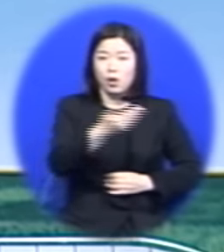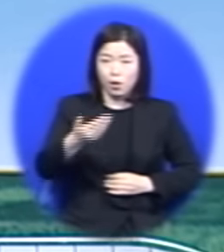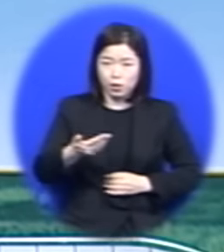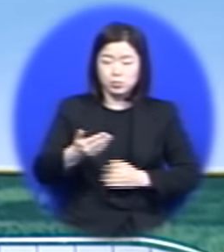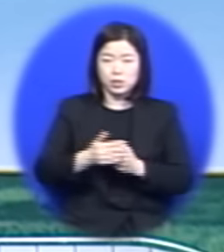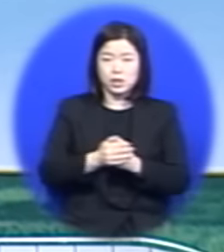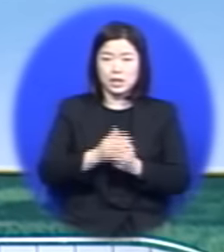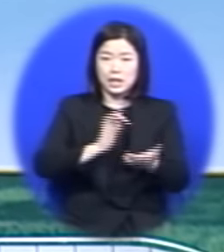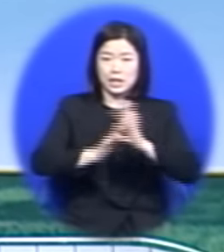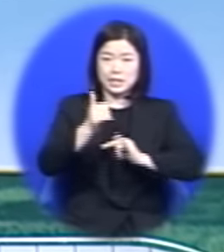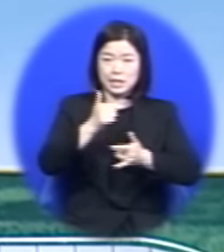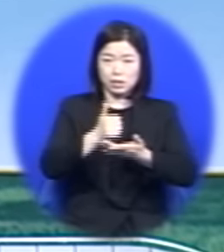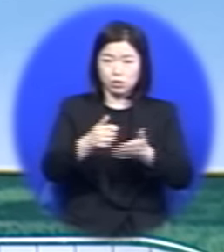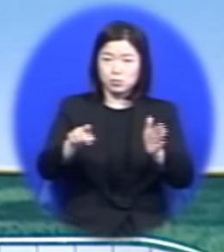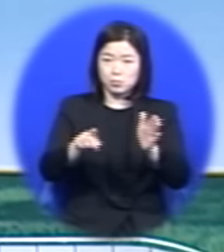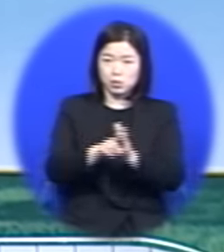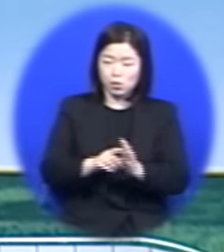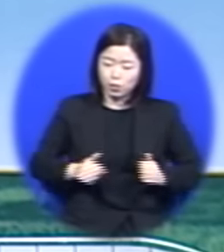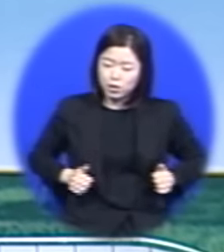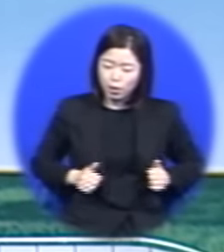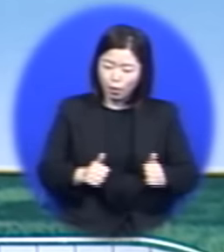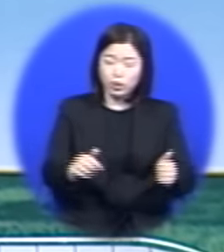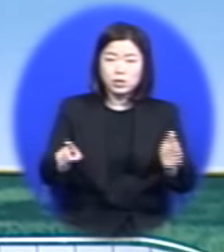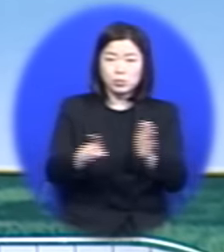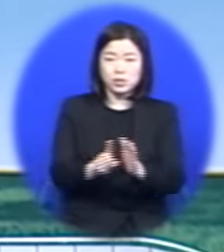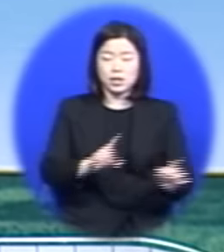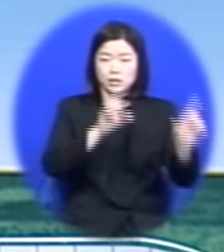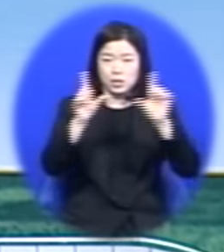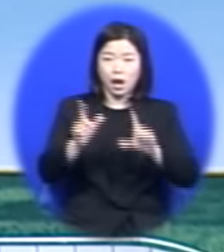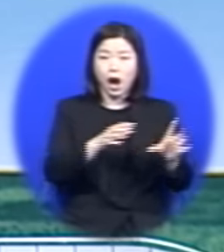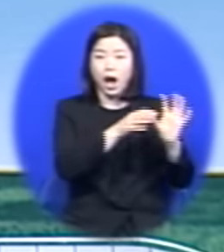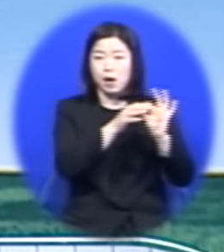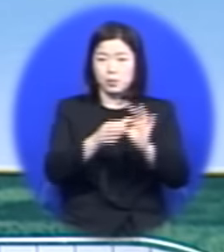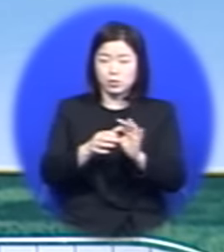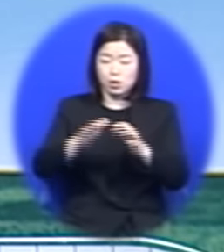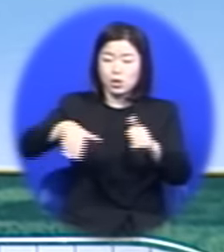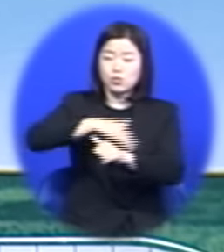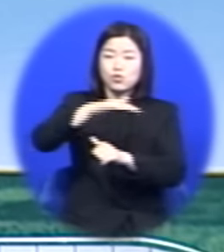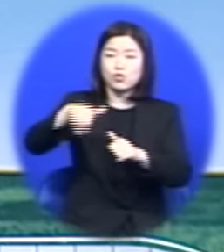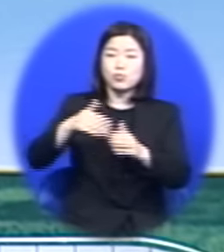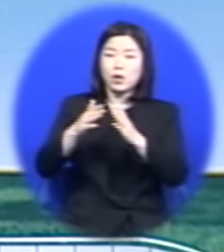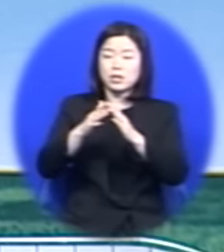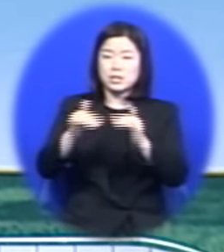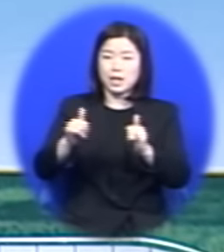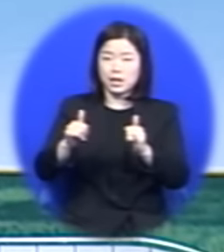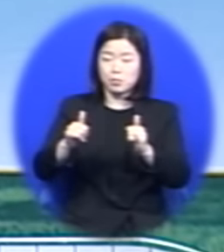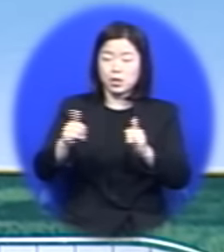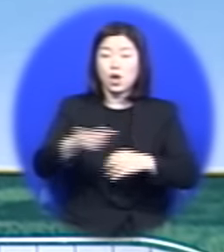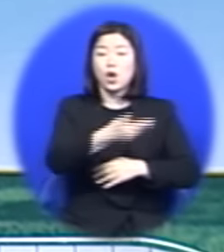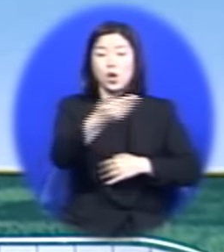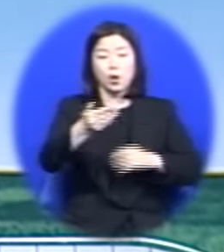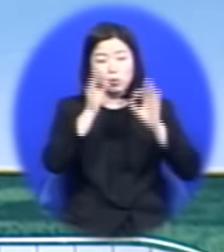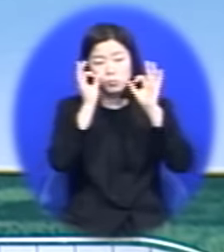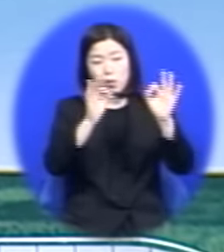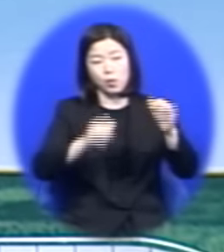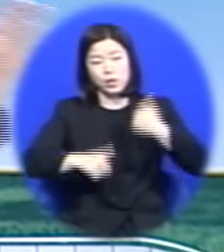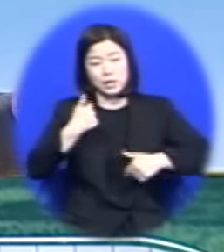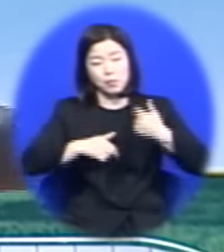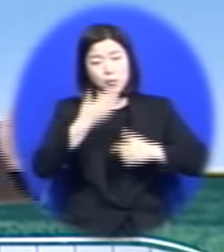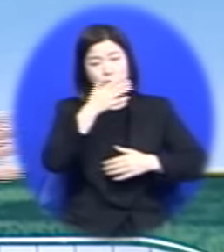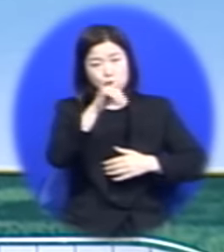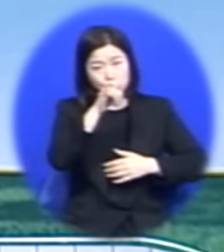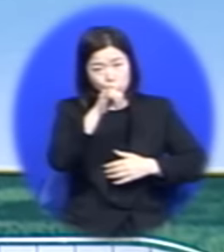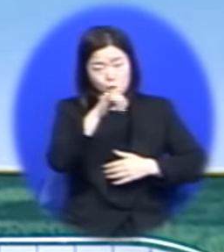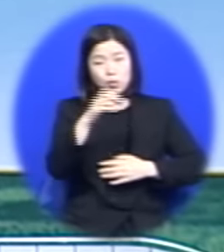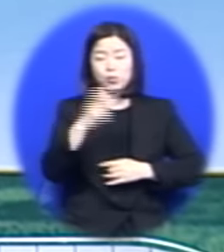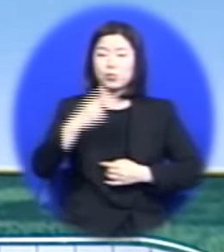여러분이 예수님을 믿으려고 열심히 신앙생활을 하면서 주변 사람들이 여러분들을 보고 기뻐할 수도 있고